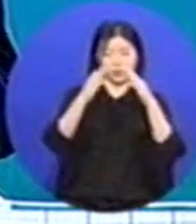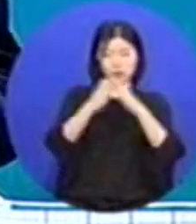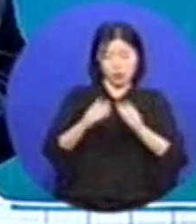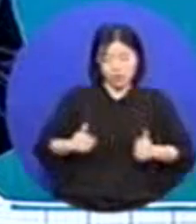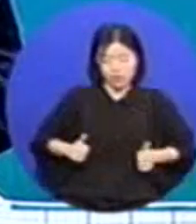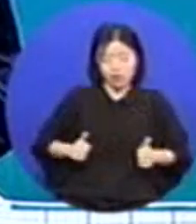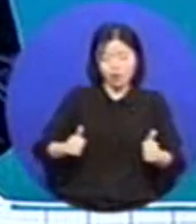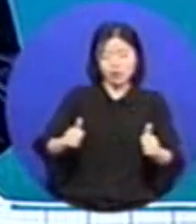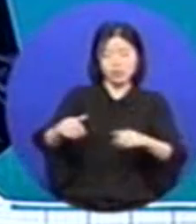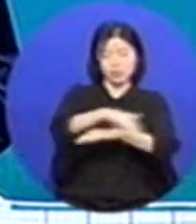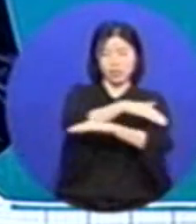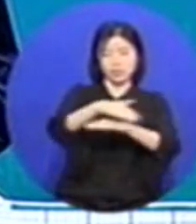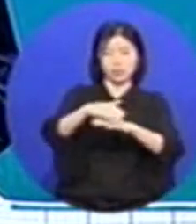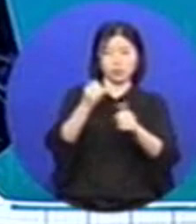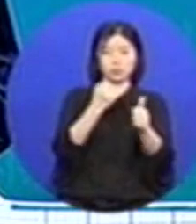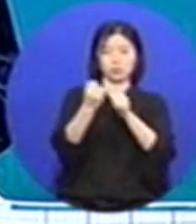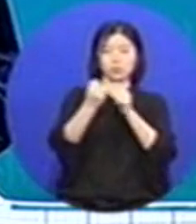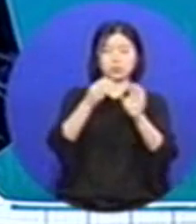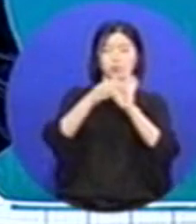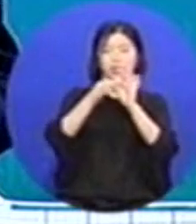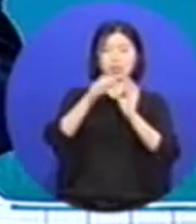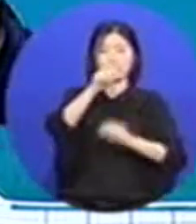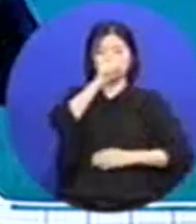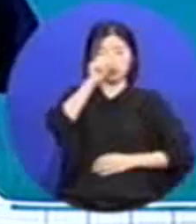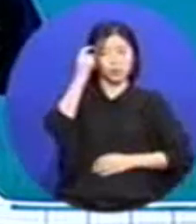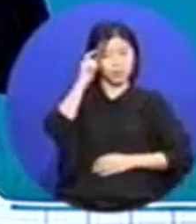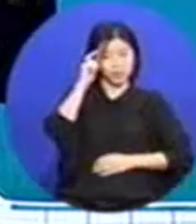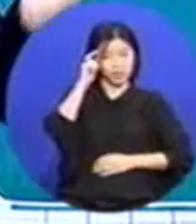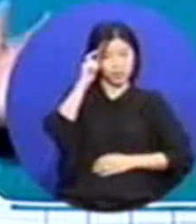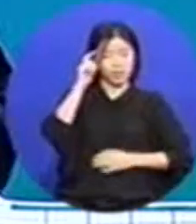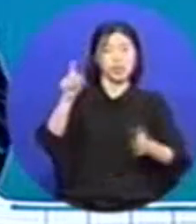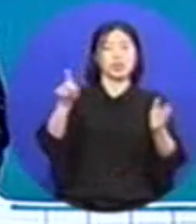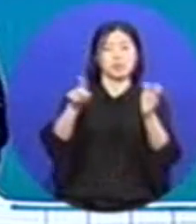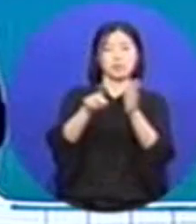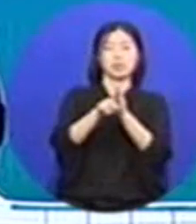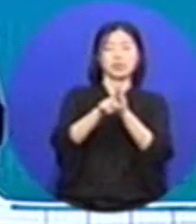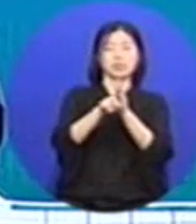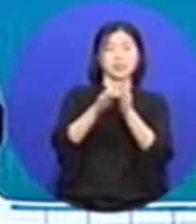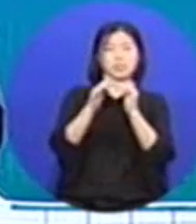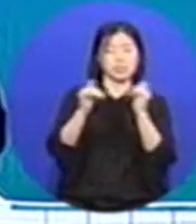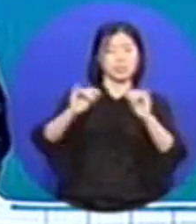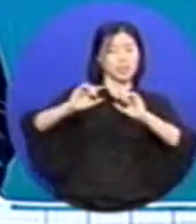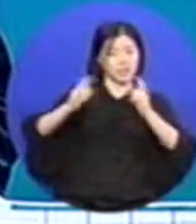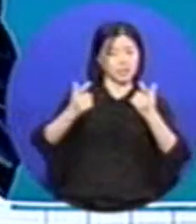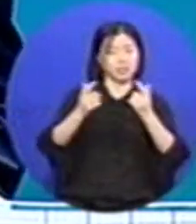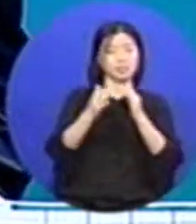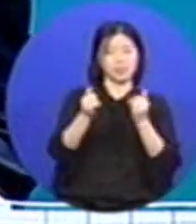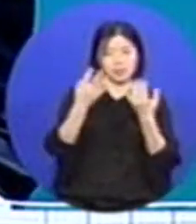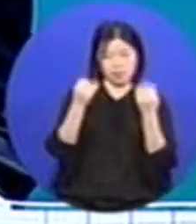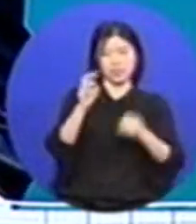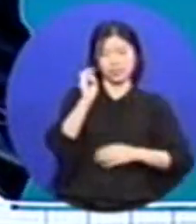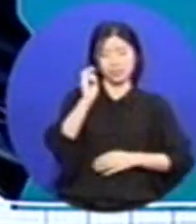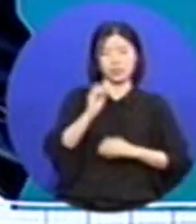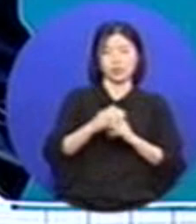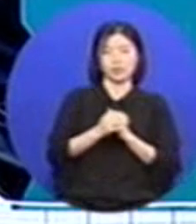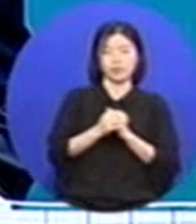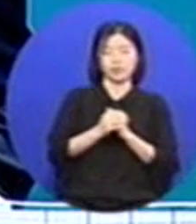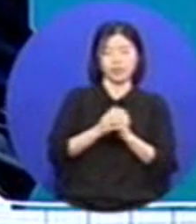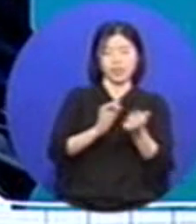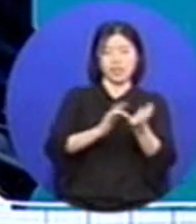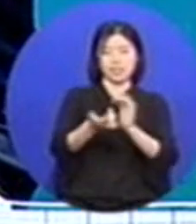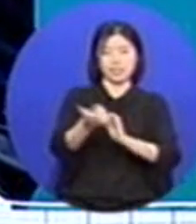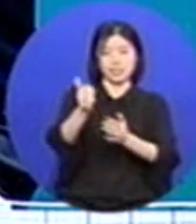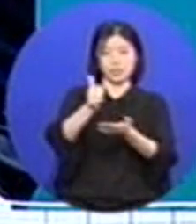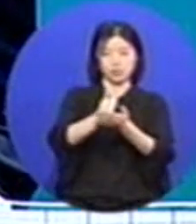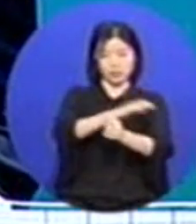다닌다고 부부관계가 좋아지나 믿어지지 않는 분들이 많으실거예요 예수를 잘 믿는 다는